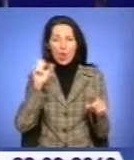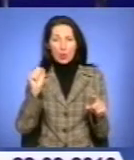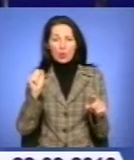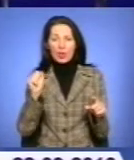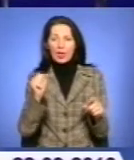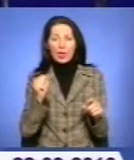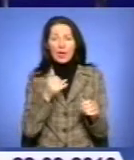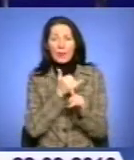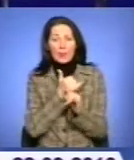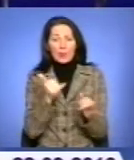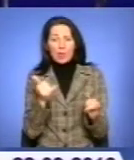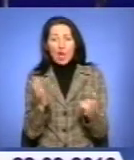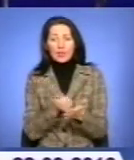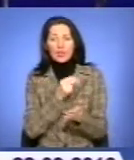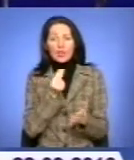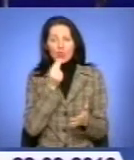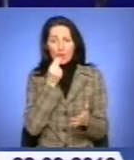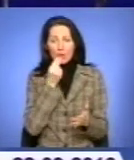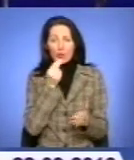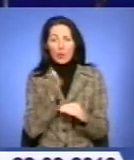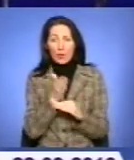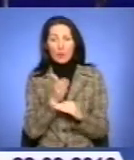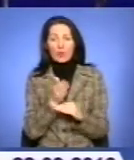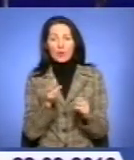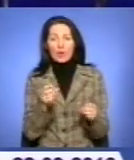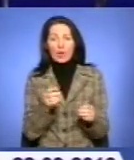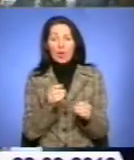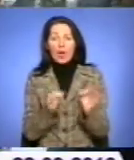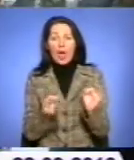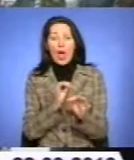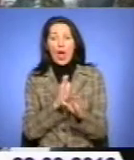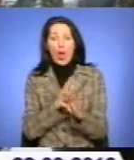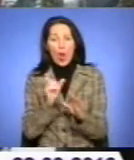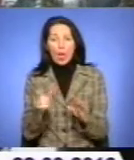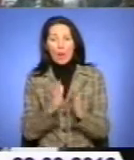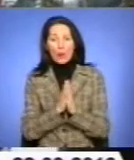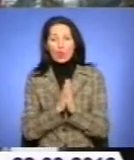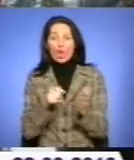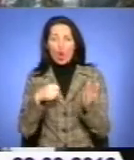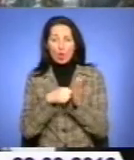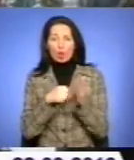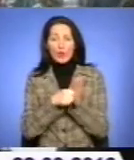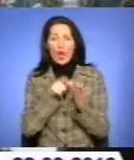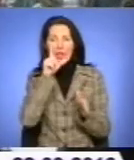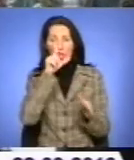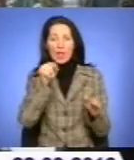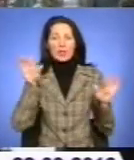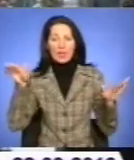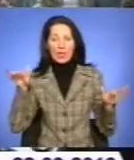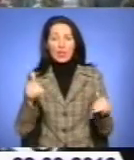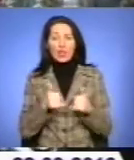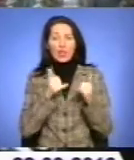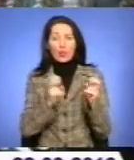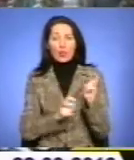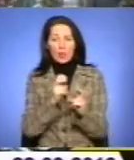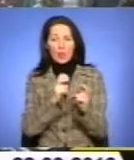можуть замерзнути. Екологи закликають підгодовувати лелек. Шановні підприємці, шановні громади,